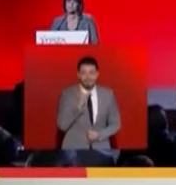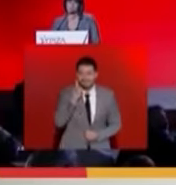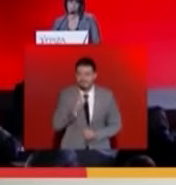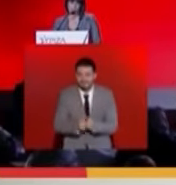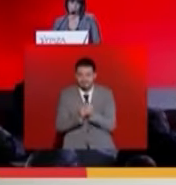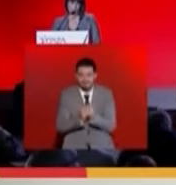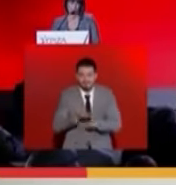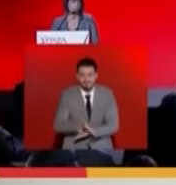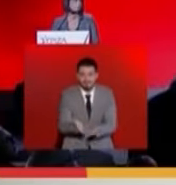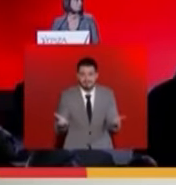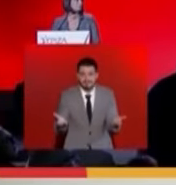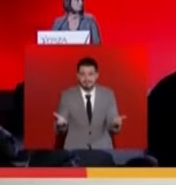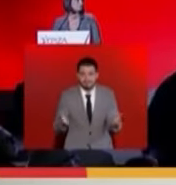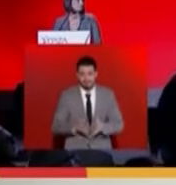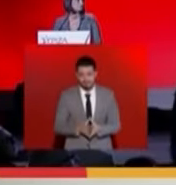πάρα πολλούς